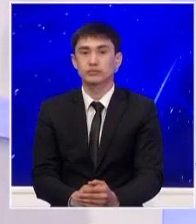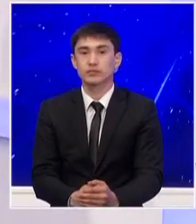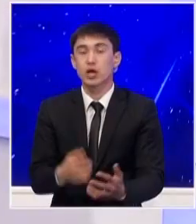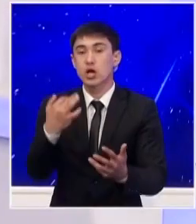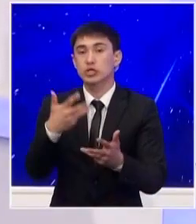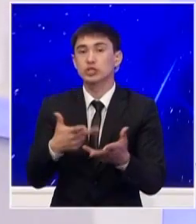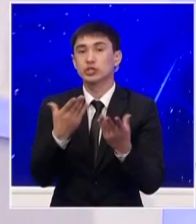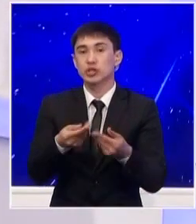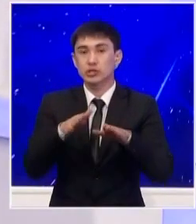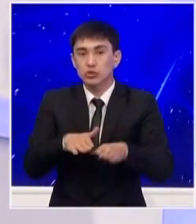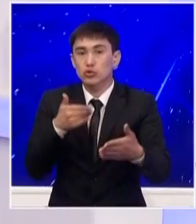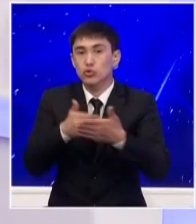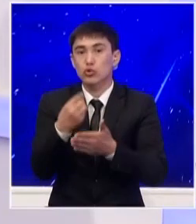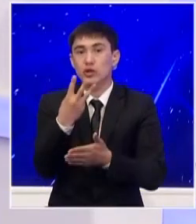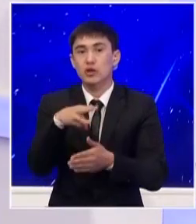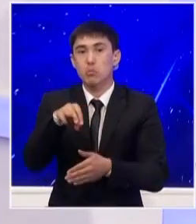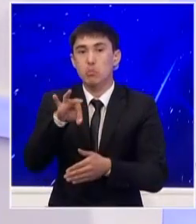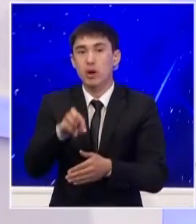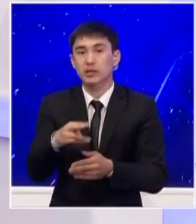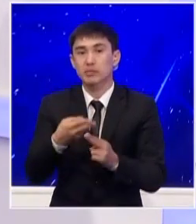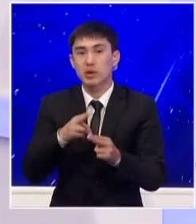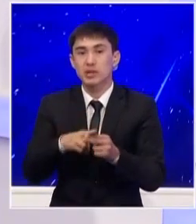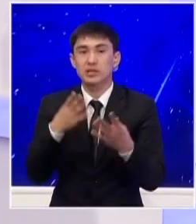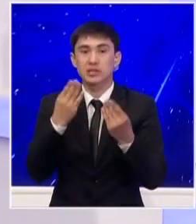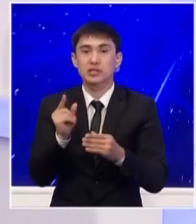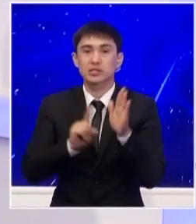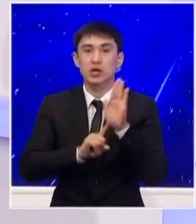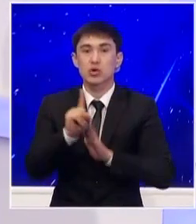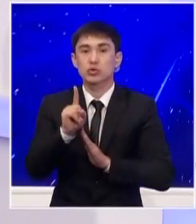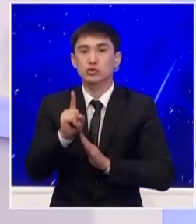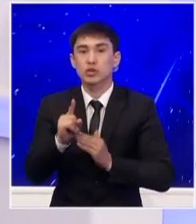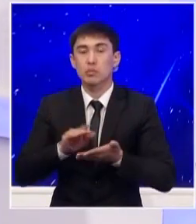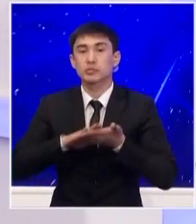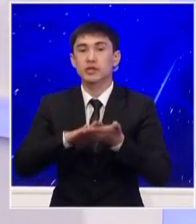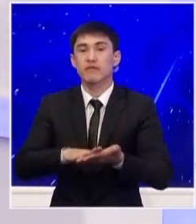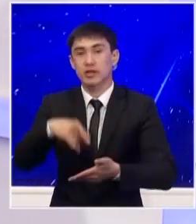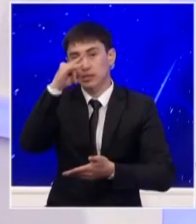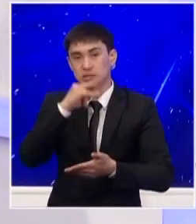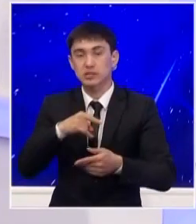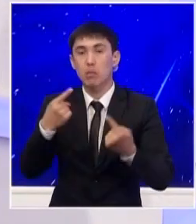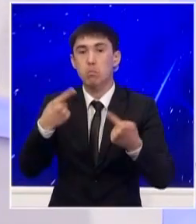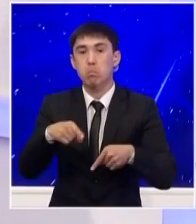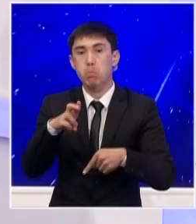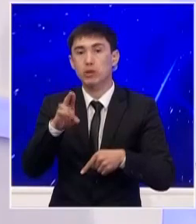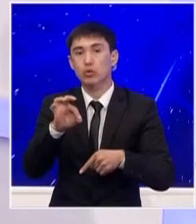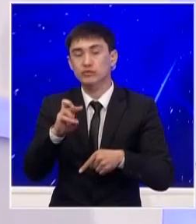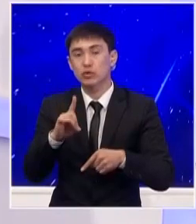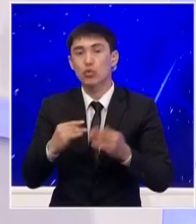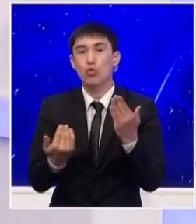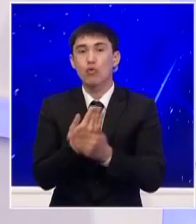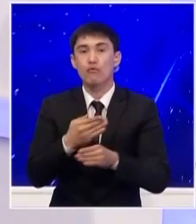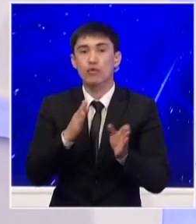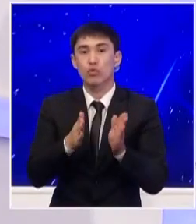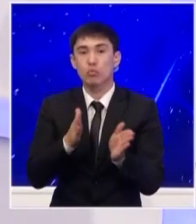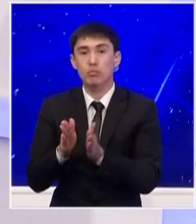Буквально считанные дни остаются до 3 марта. Именно в этот день стартует прием заявлений казахстанцев о банкротстве. Новая норма в законе